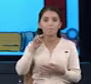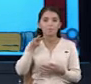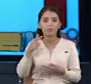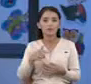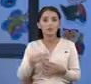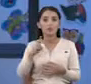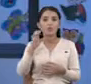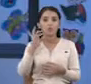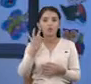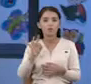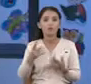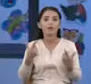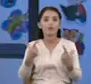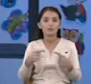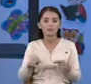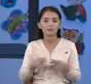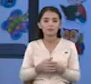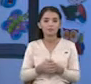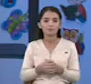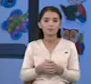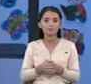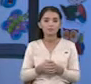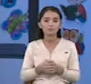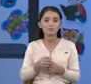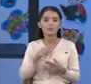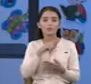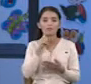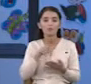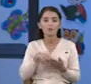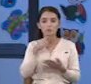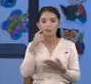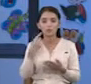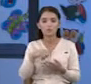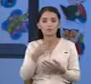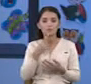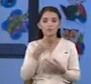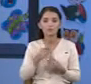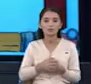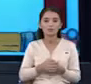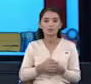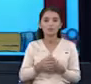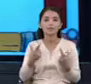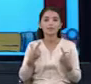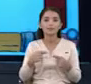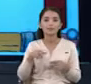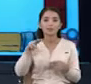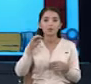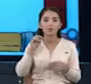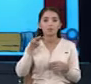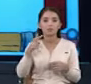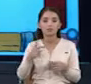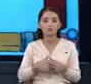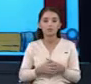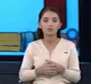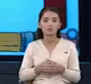мел. Бор каерда? Задаем вопрос на русском языке. Где